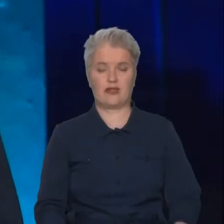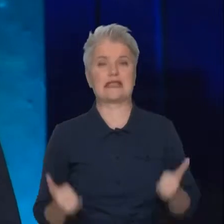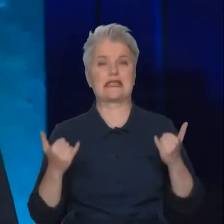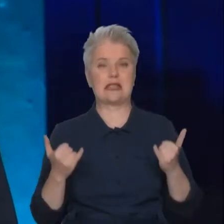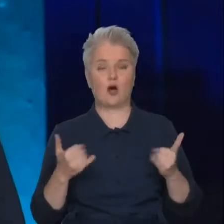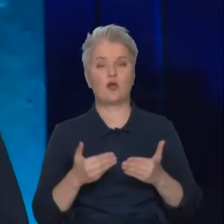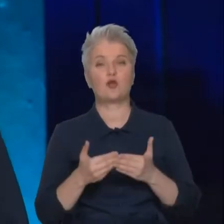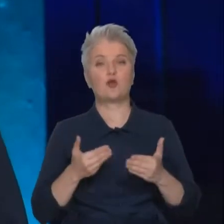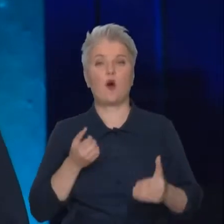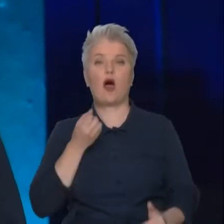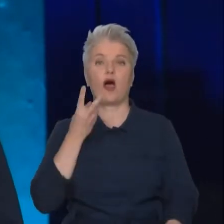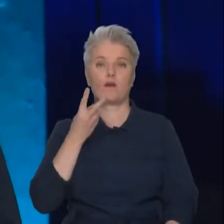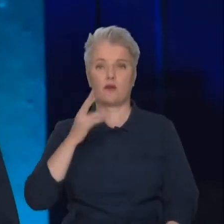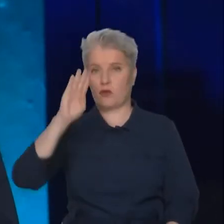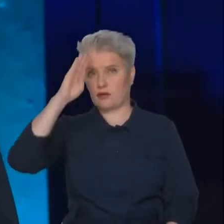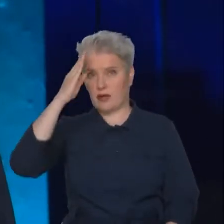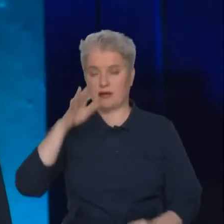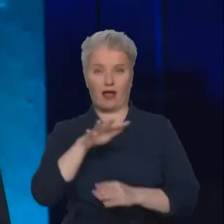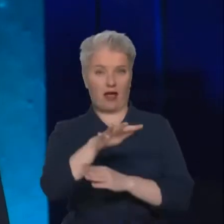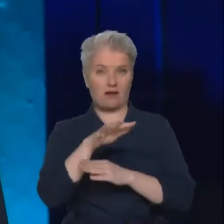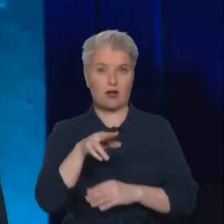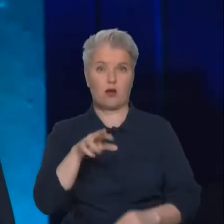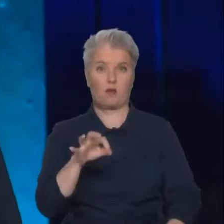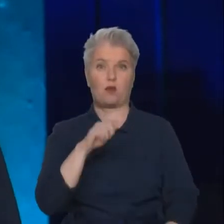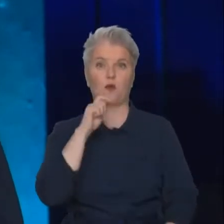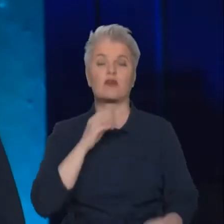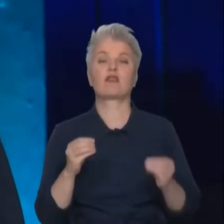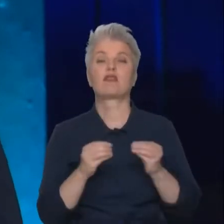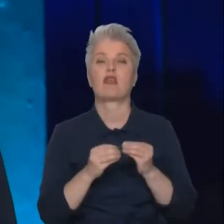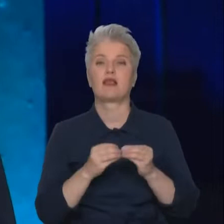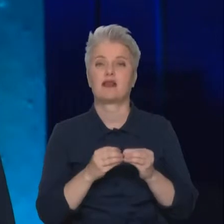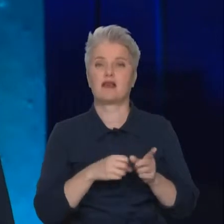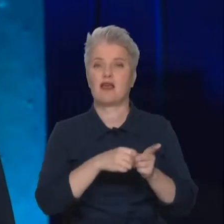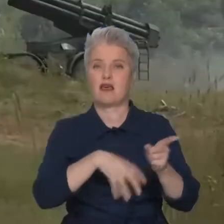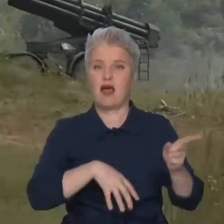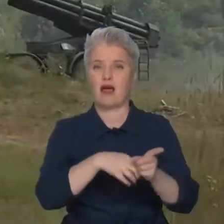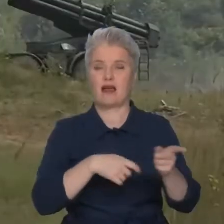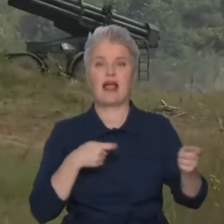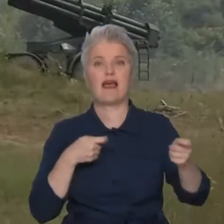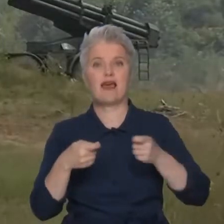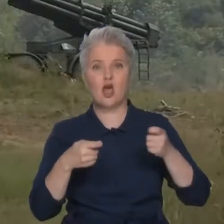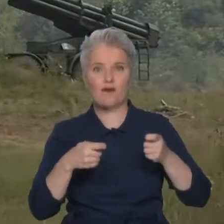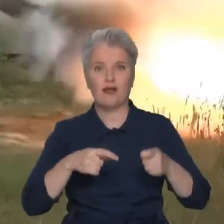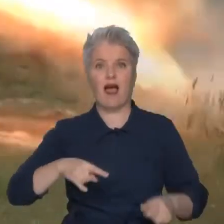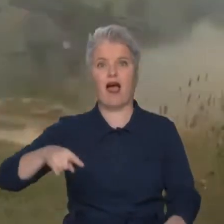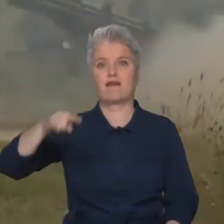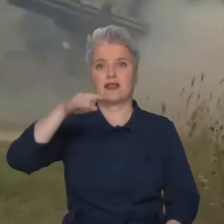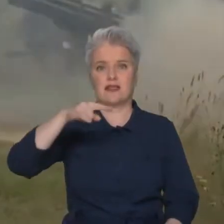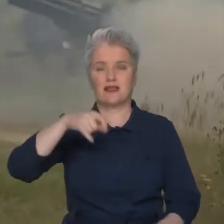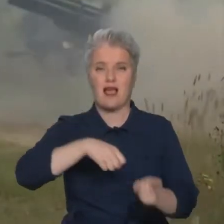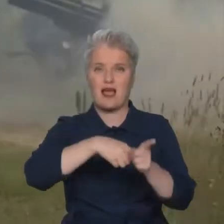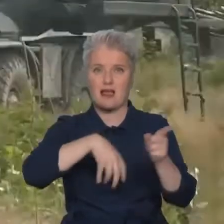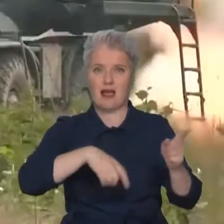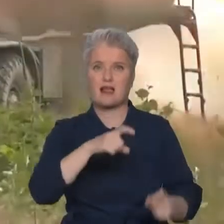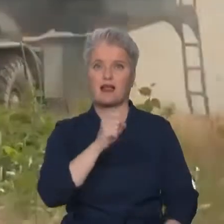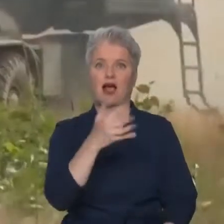Сьогодні до обіду загарбники випустили по Україні щонайменше 10 ракет. Обстріл вели керованими авіаційними ракетами